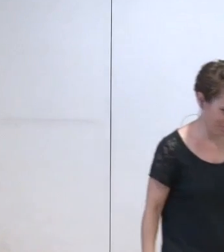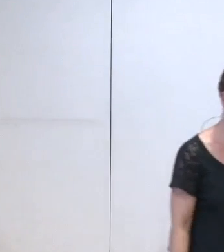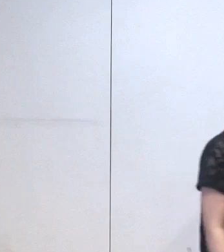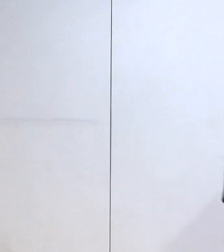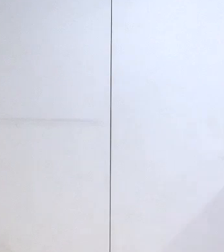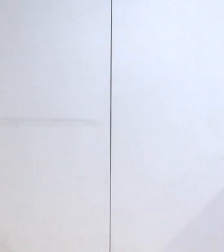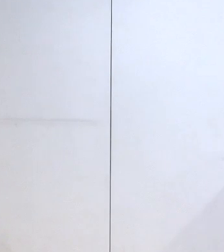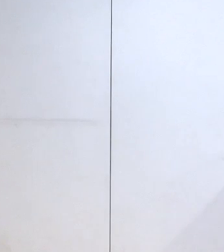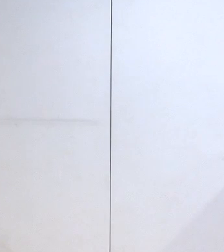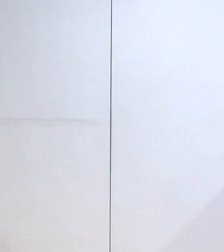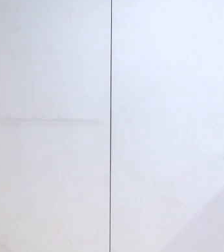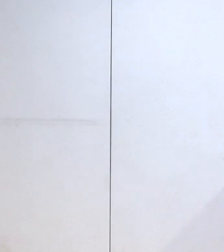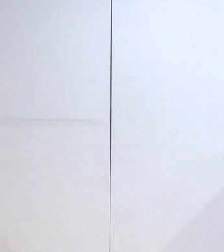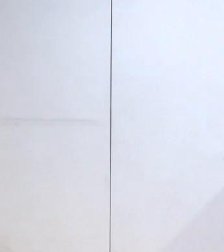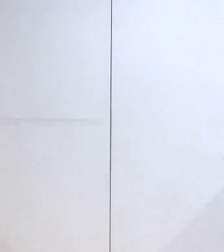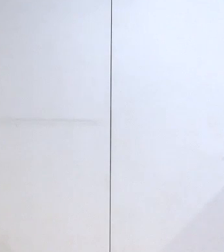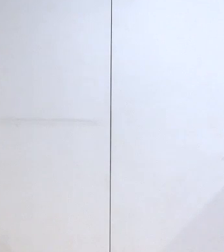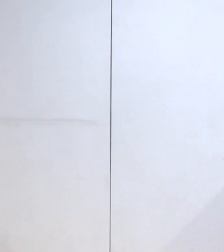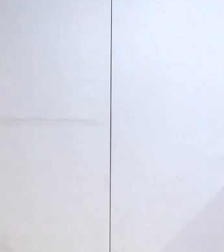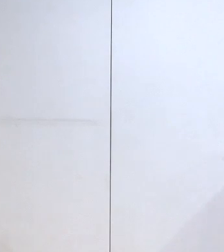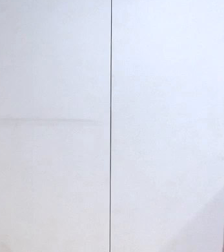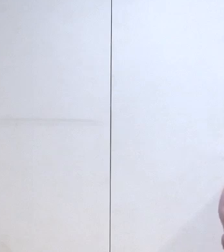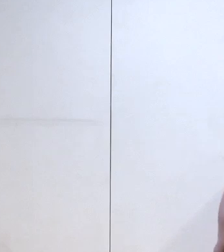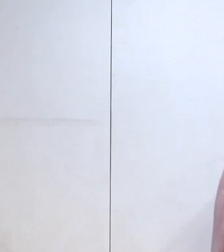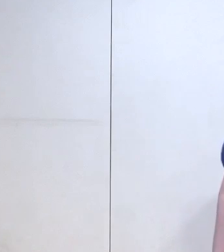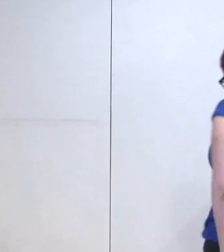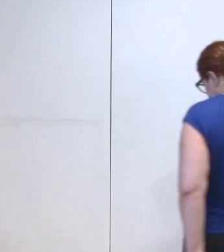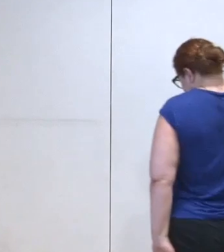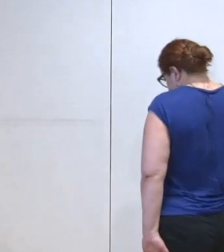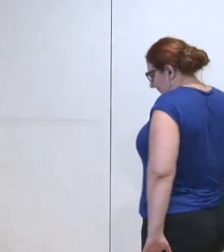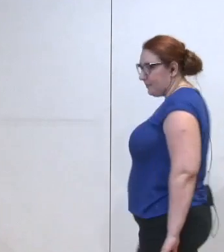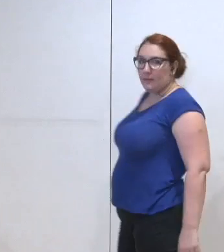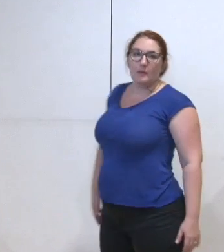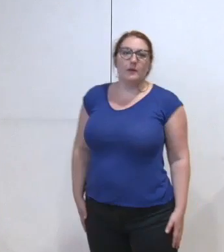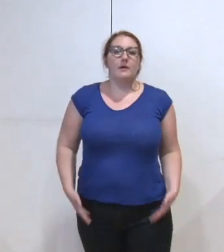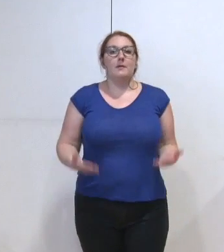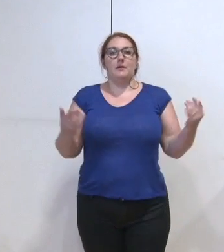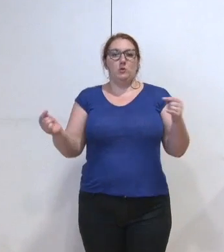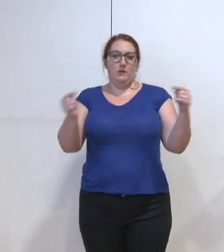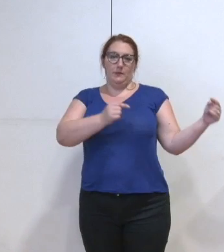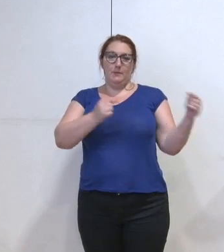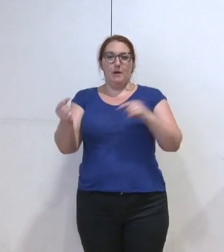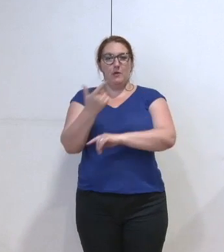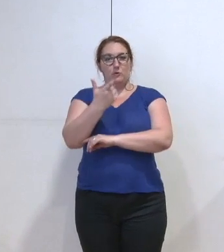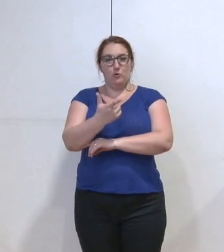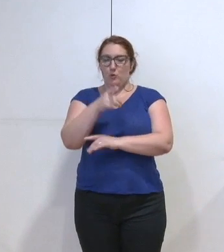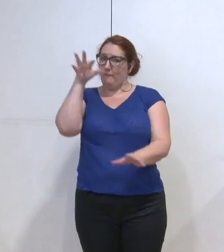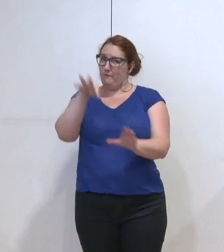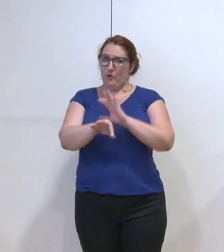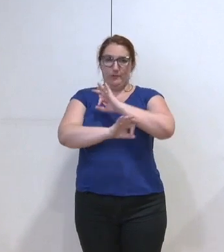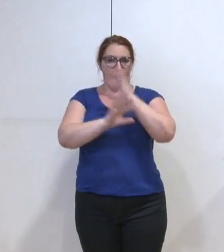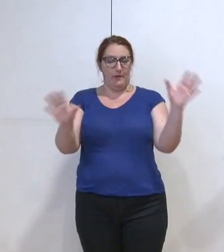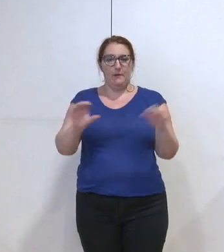deux temps successifs de débat sans vote le premier sur l'analyse des besoins